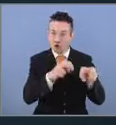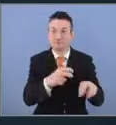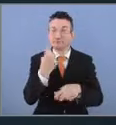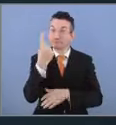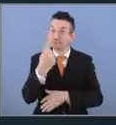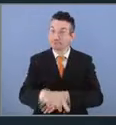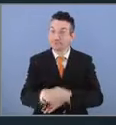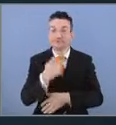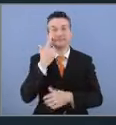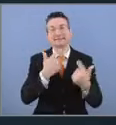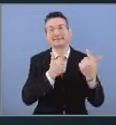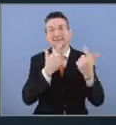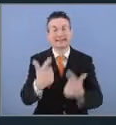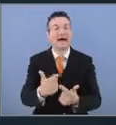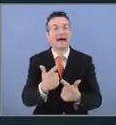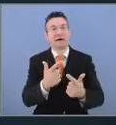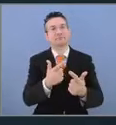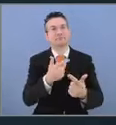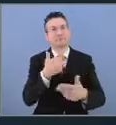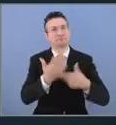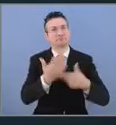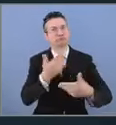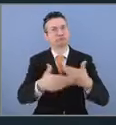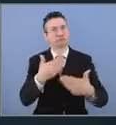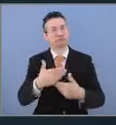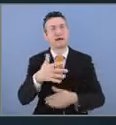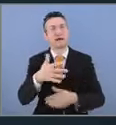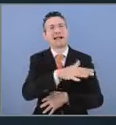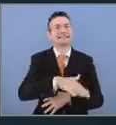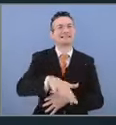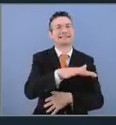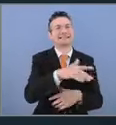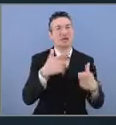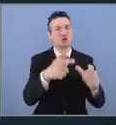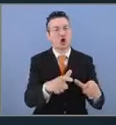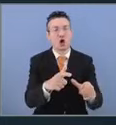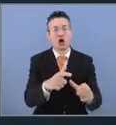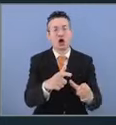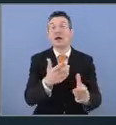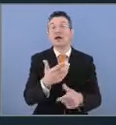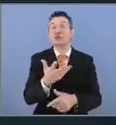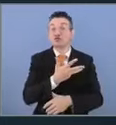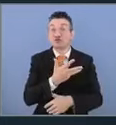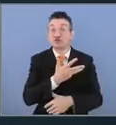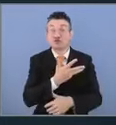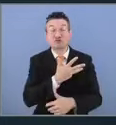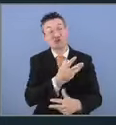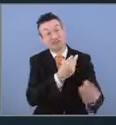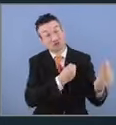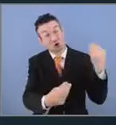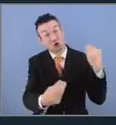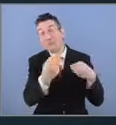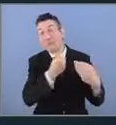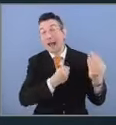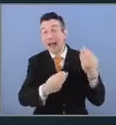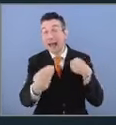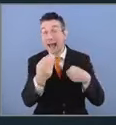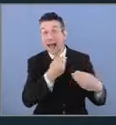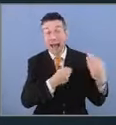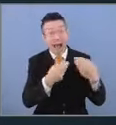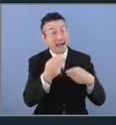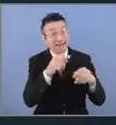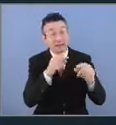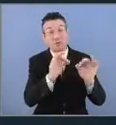il settore e delle risposte che ci chiedevano i stakeholder del